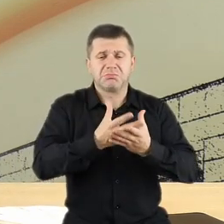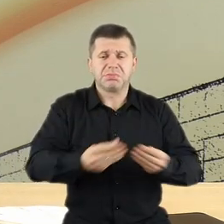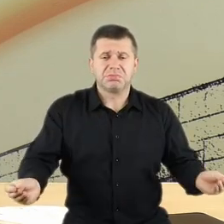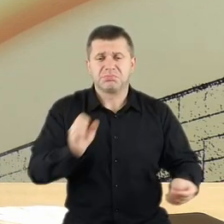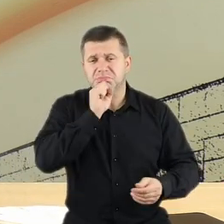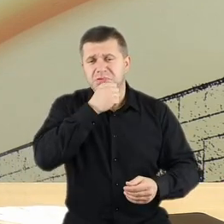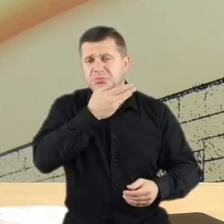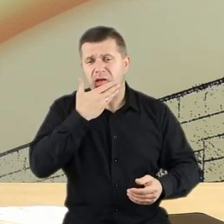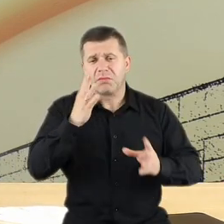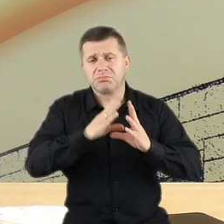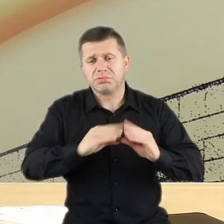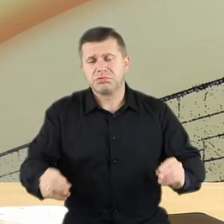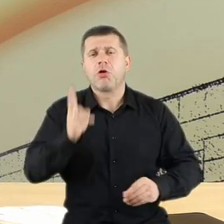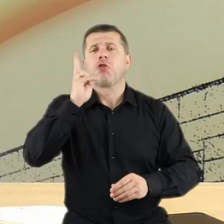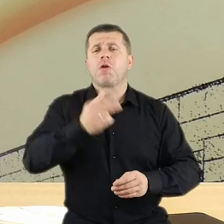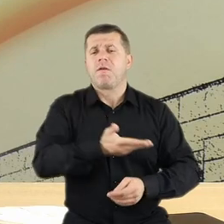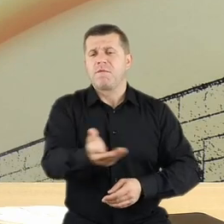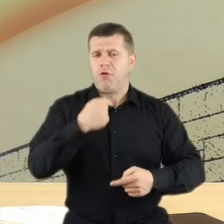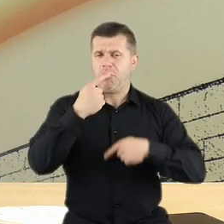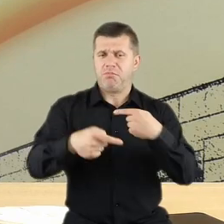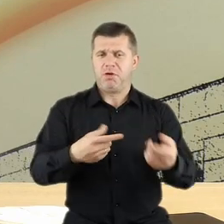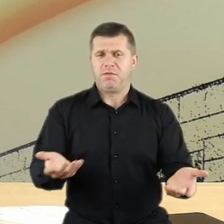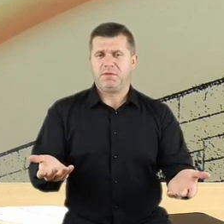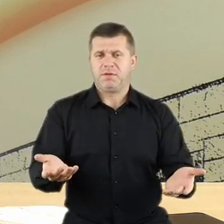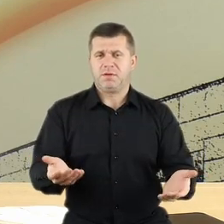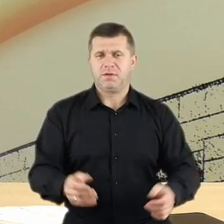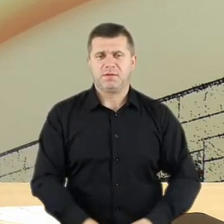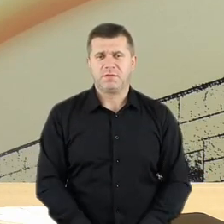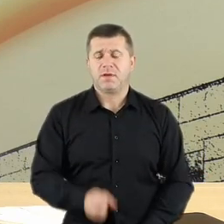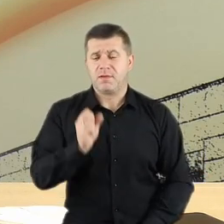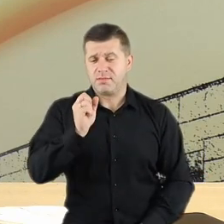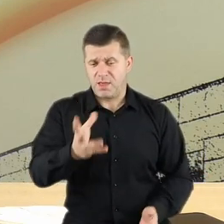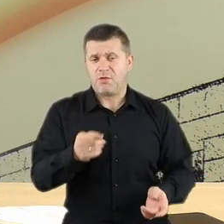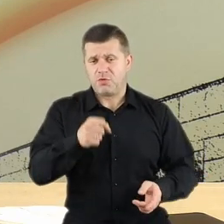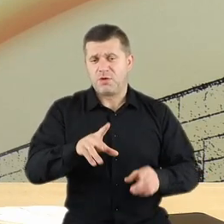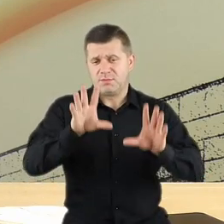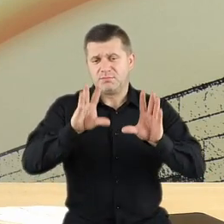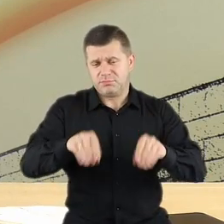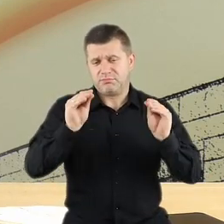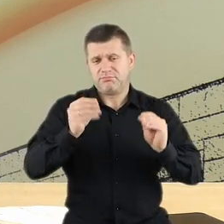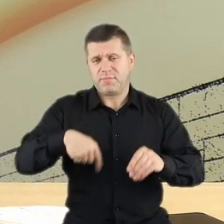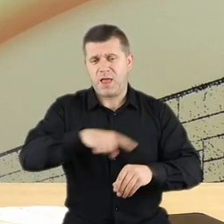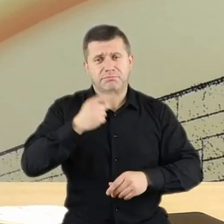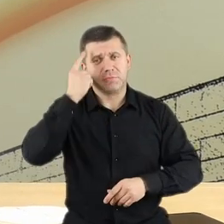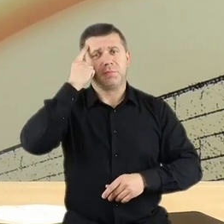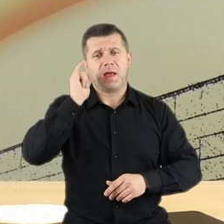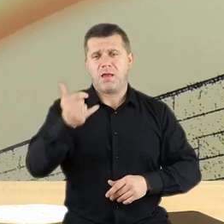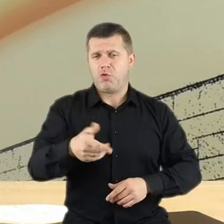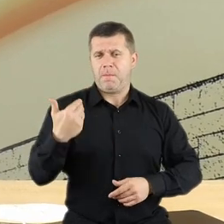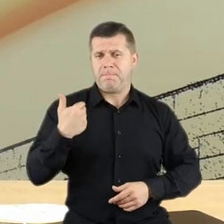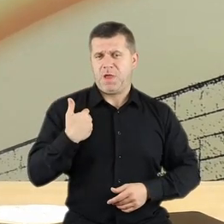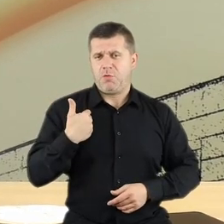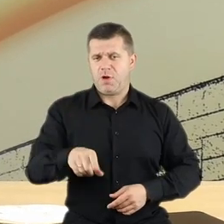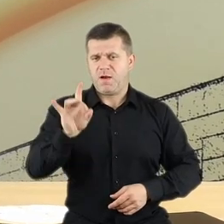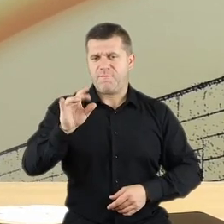starszych No to którzy są to powie no i tak to zaczynam sobie przypominać jak to było